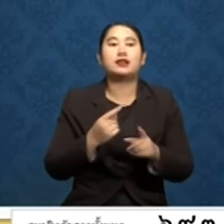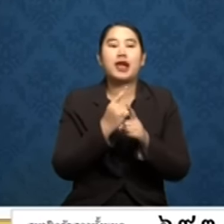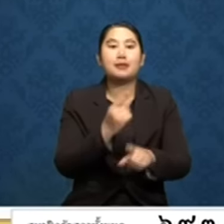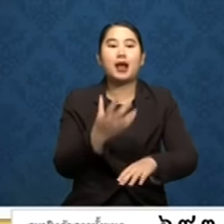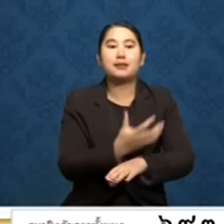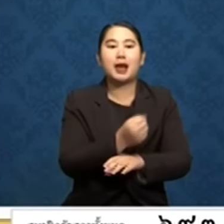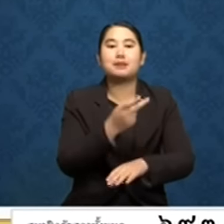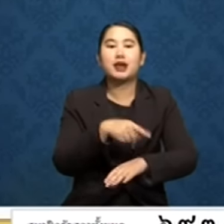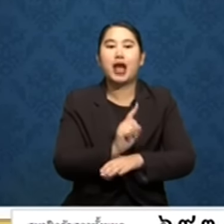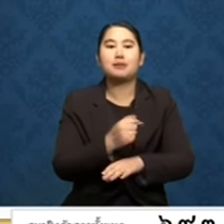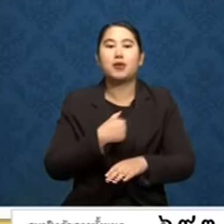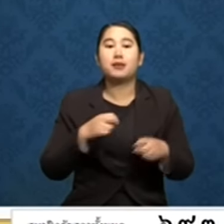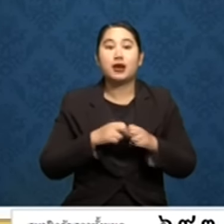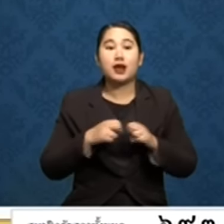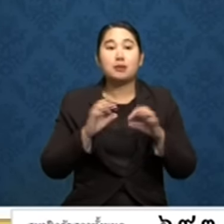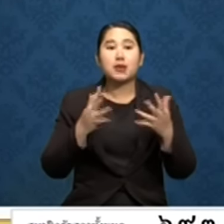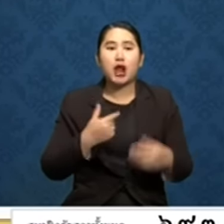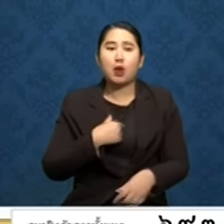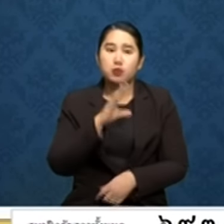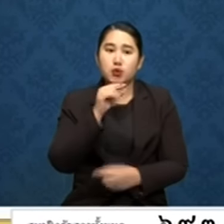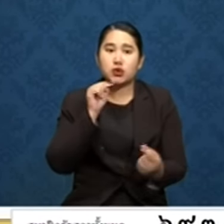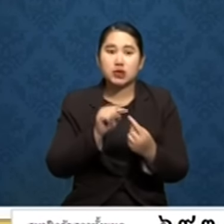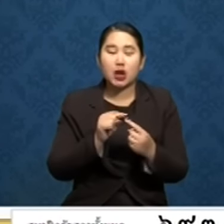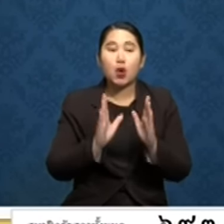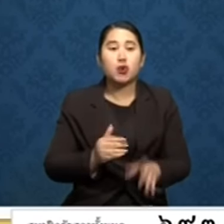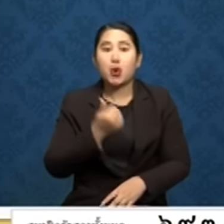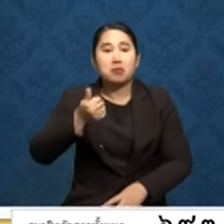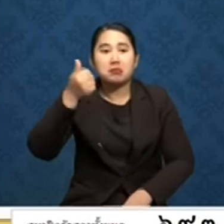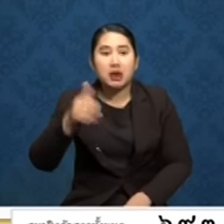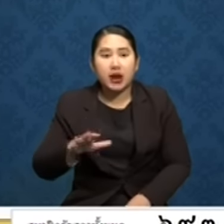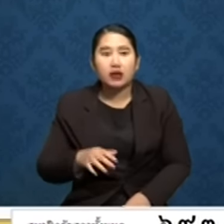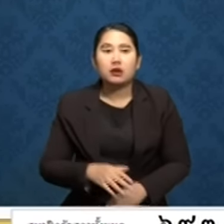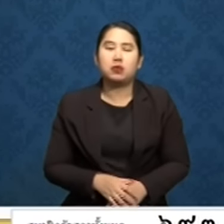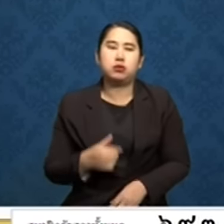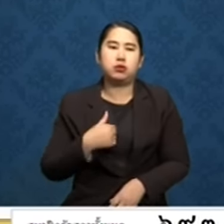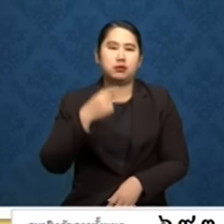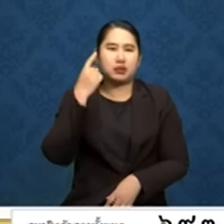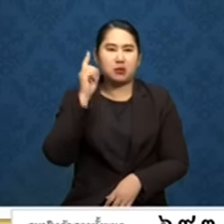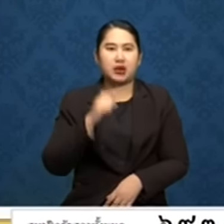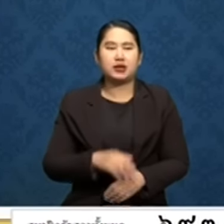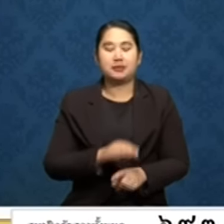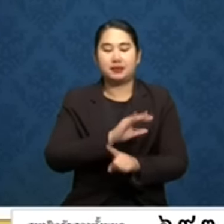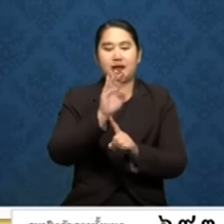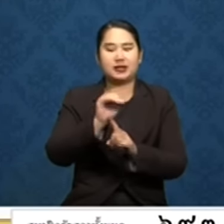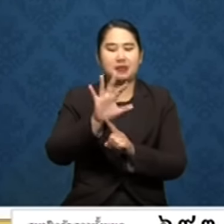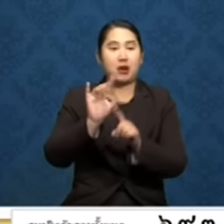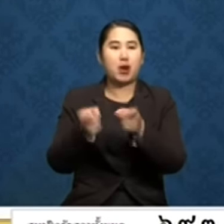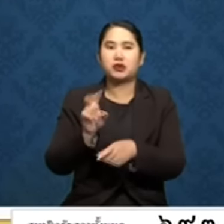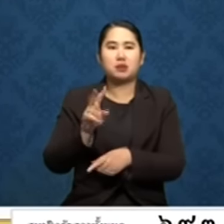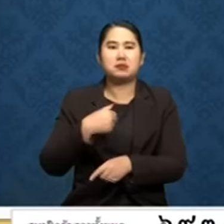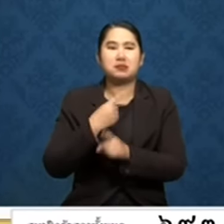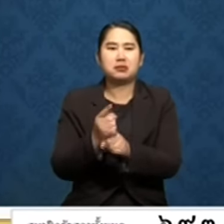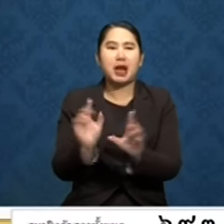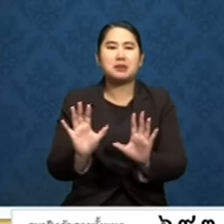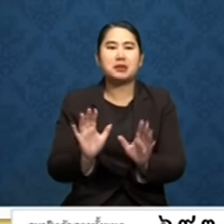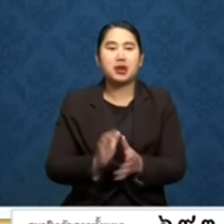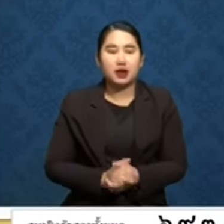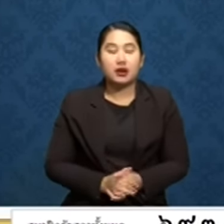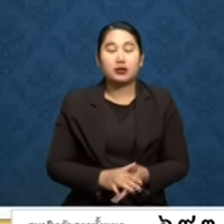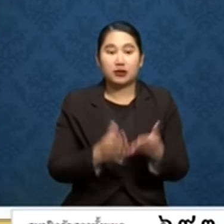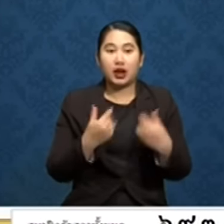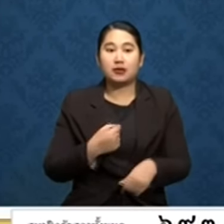ไม่ติดใจแต่ว่าถ้าท่านจะบอกว่าเอ่ยบุคคลภายนอกไม่ได้เลยเนี่ยผมคิดว่าไม่เป็นไปตาม45วรรค2ของข้อบังคับนะครับในขณะเดียวกัน